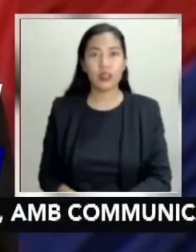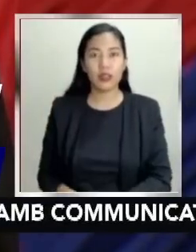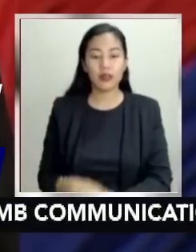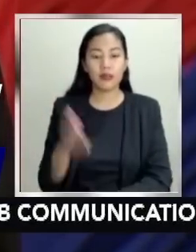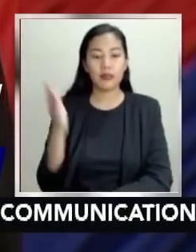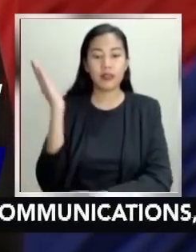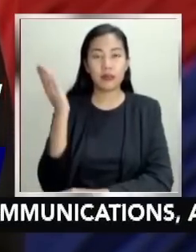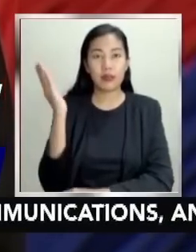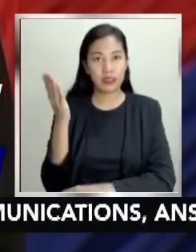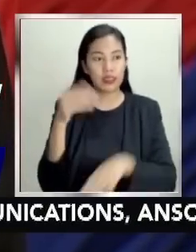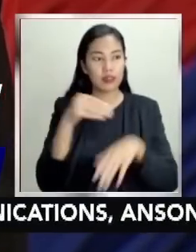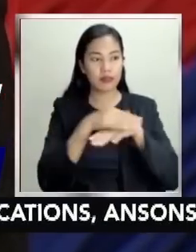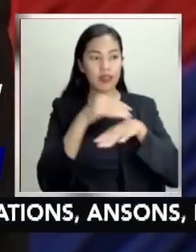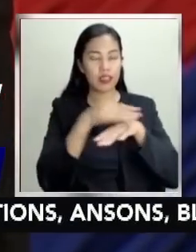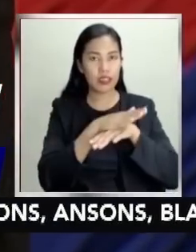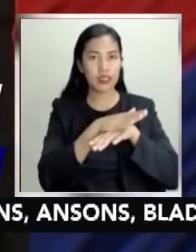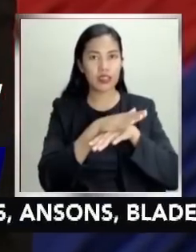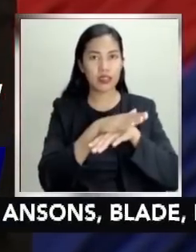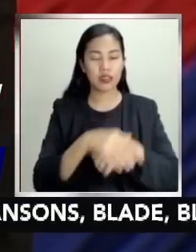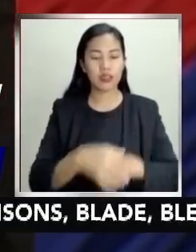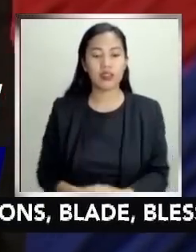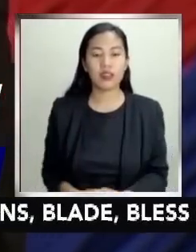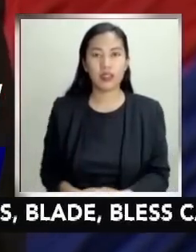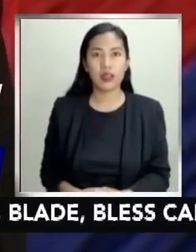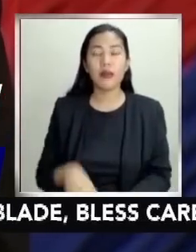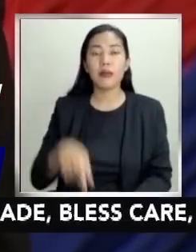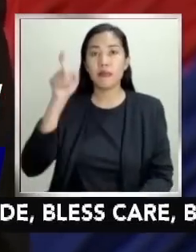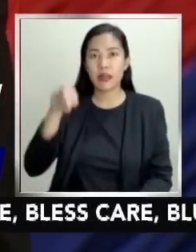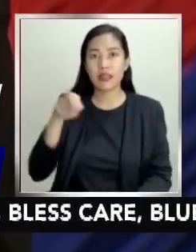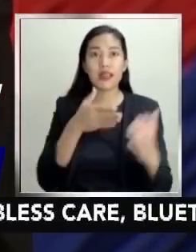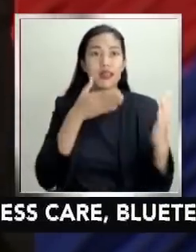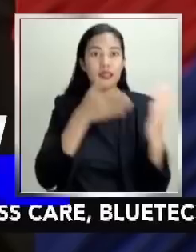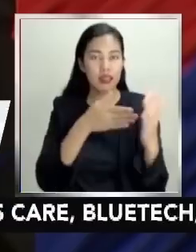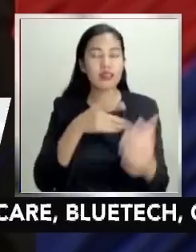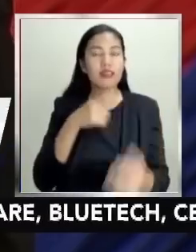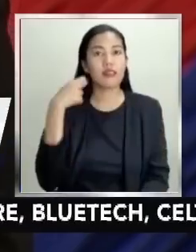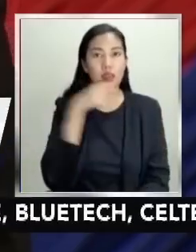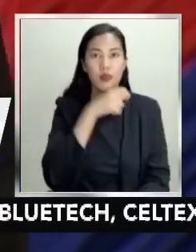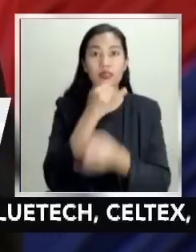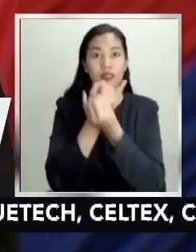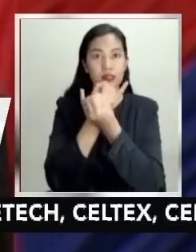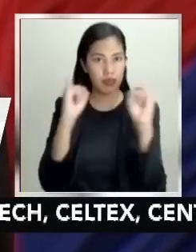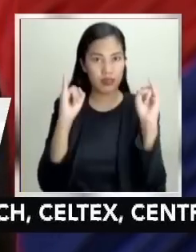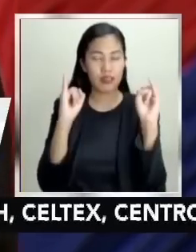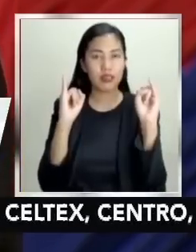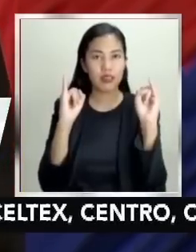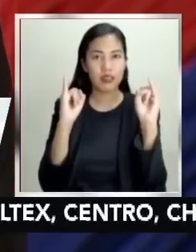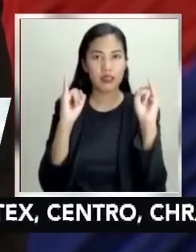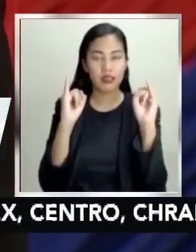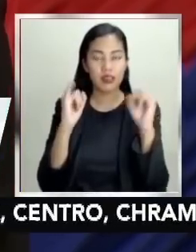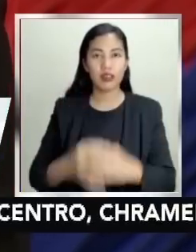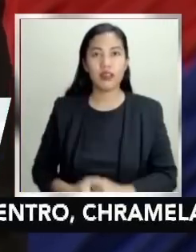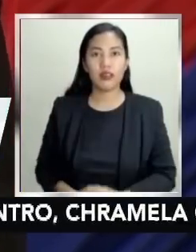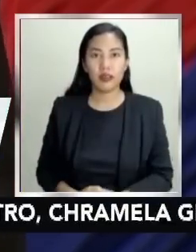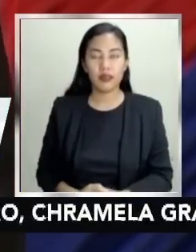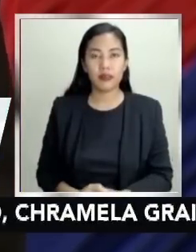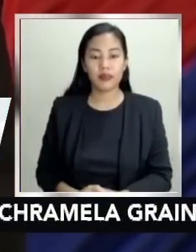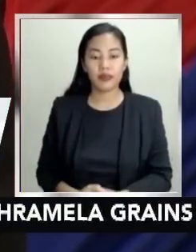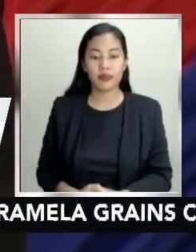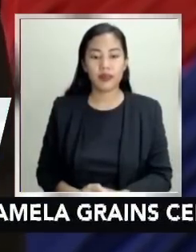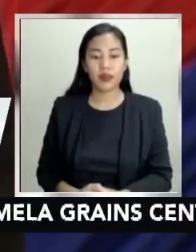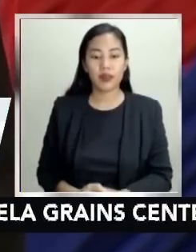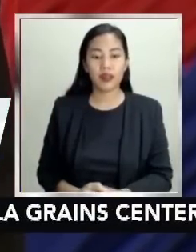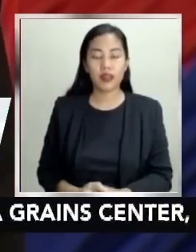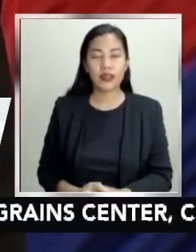unequivocally oppose Taiwan independence rather than stoking the fire by offering the